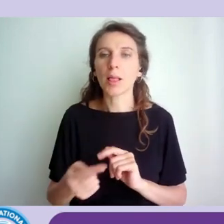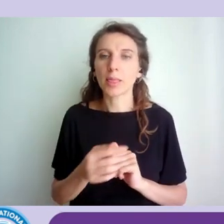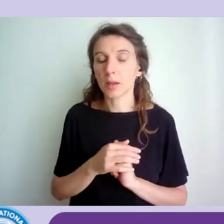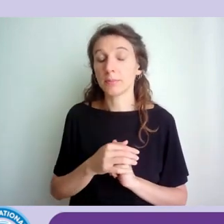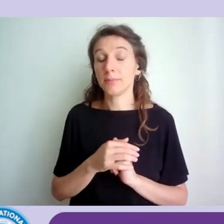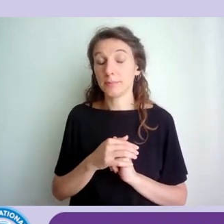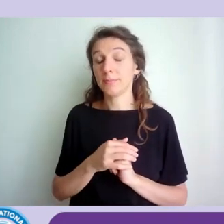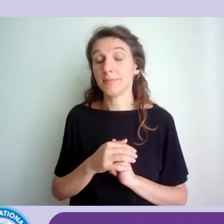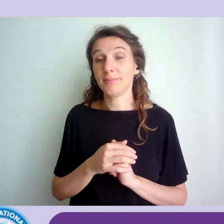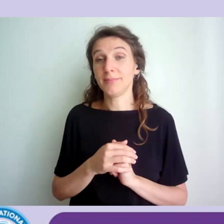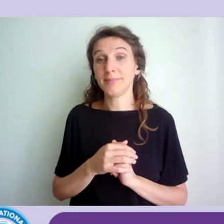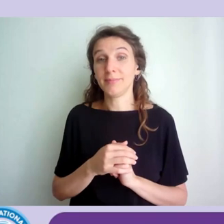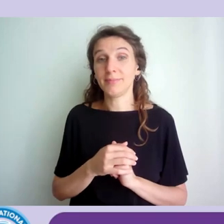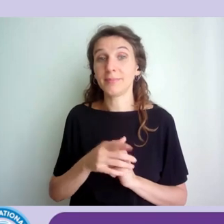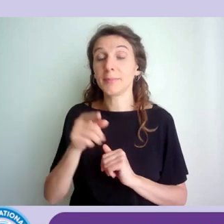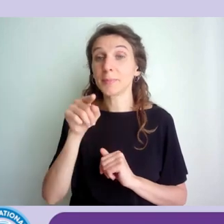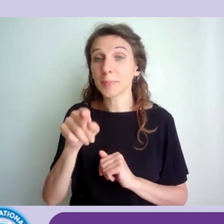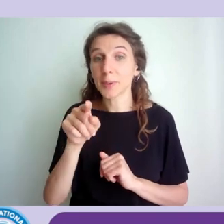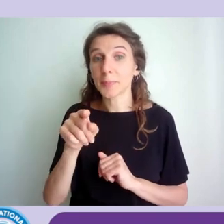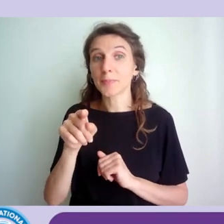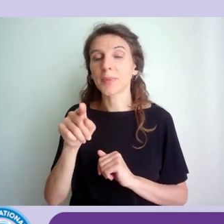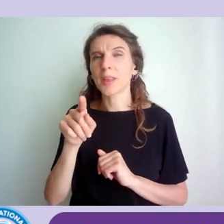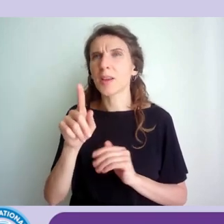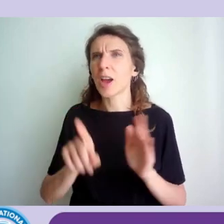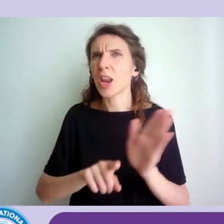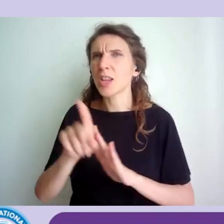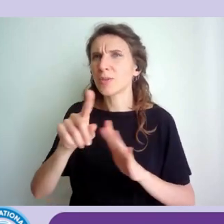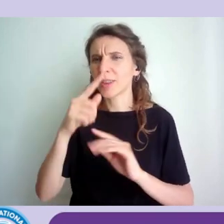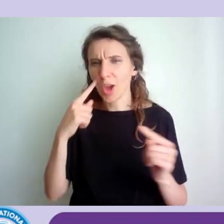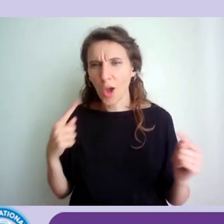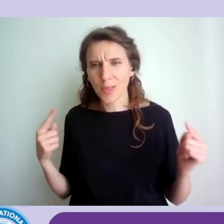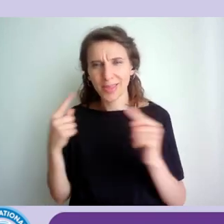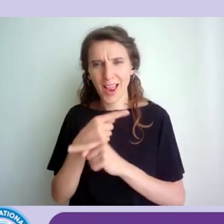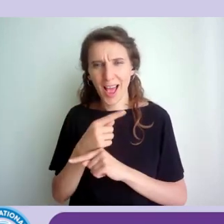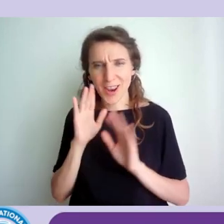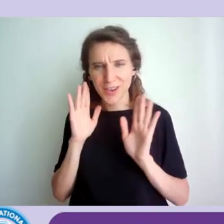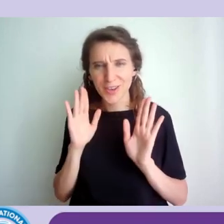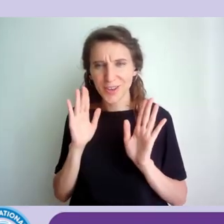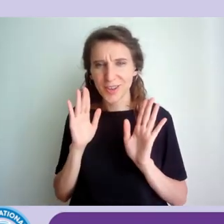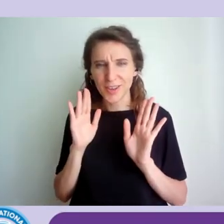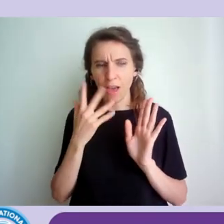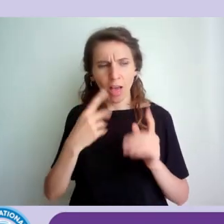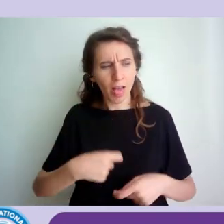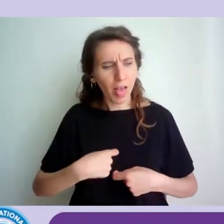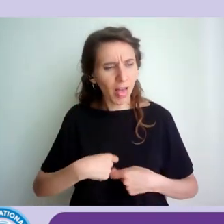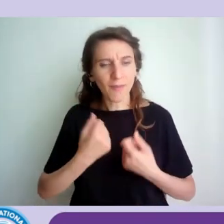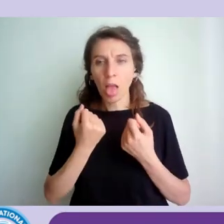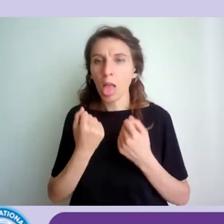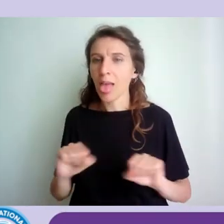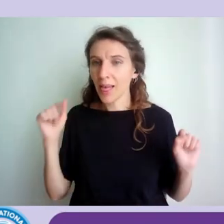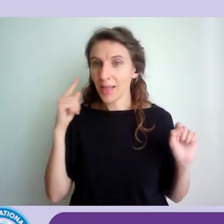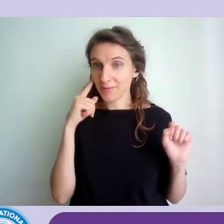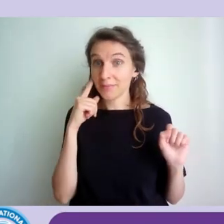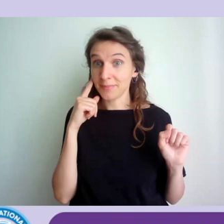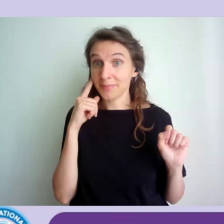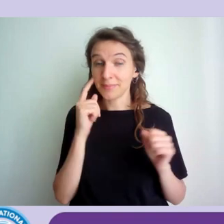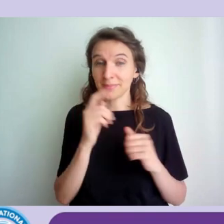e quindi forse si ottiene come dire l'effetto contrario in in questo caso qui